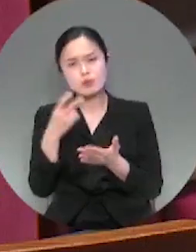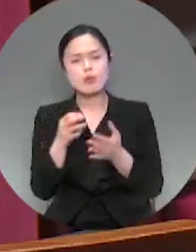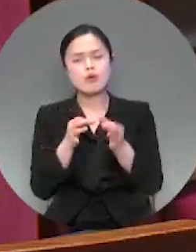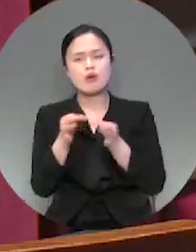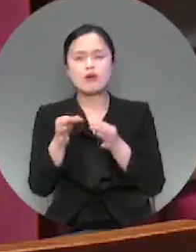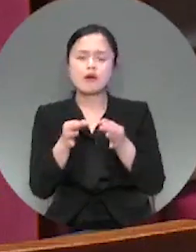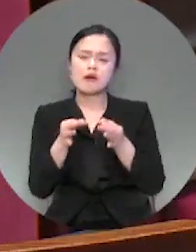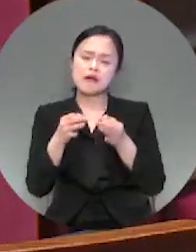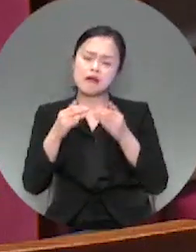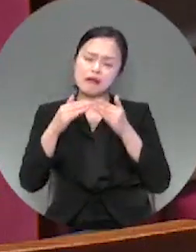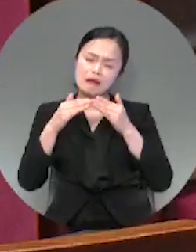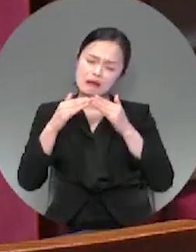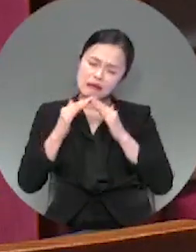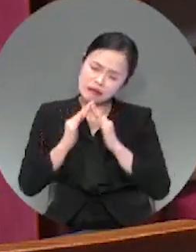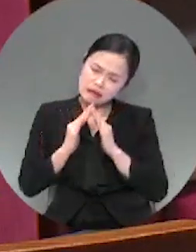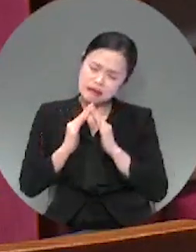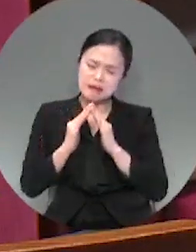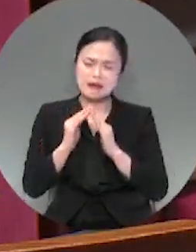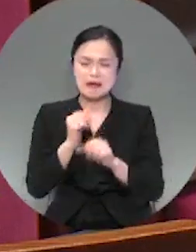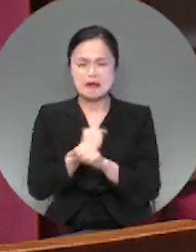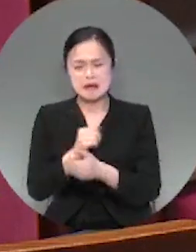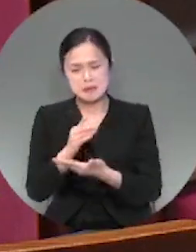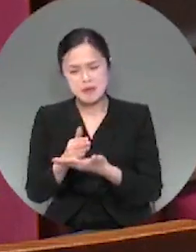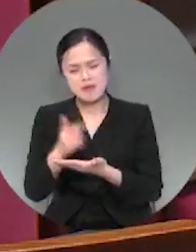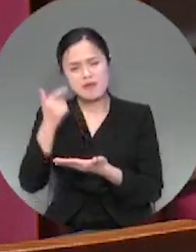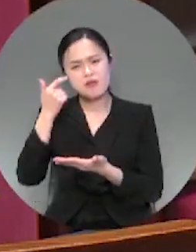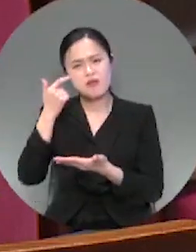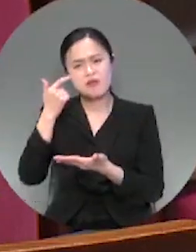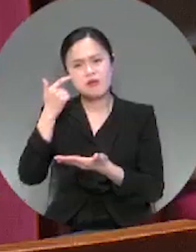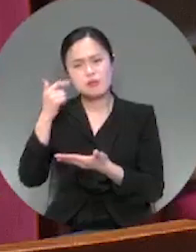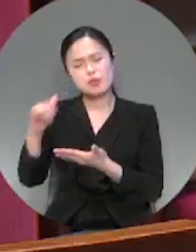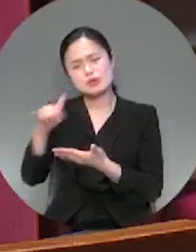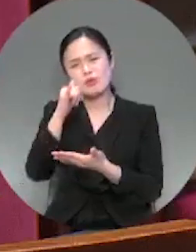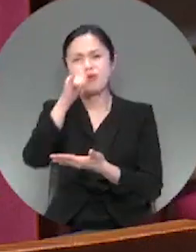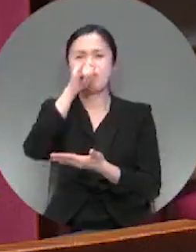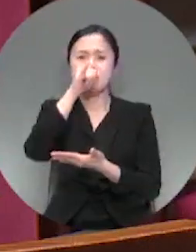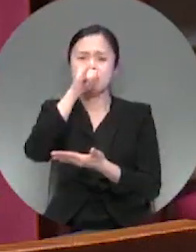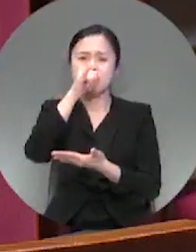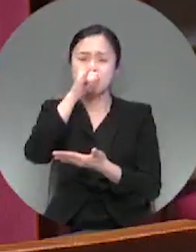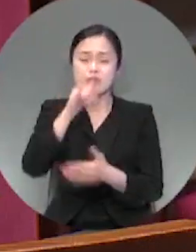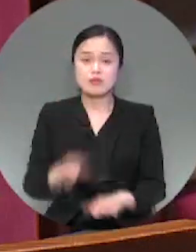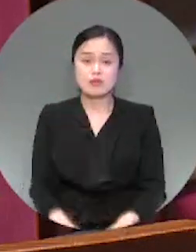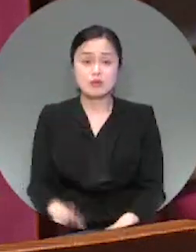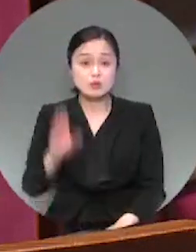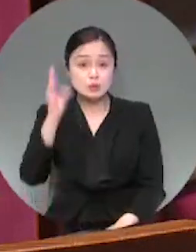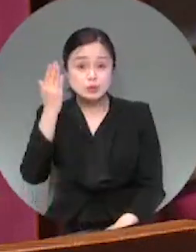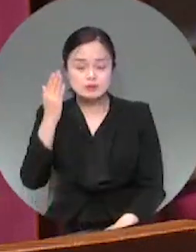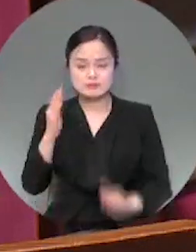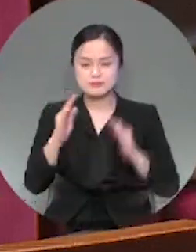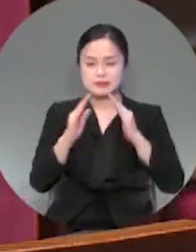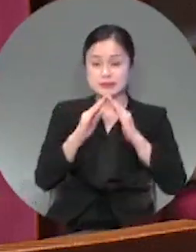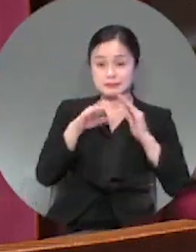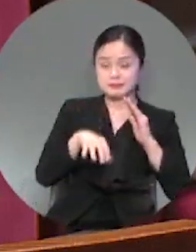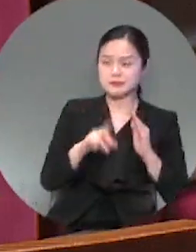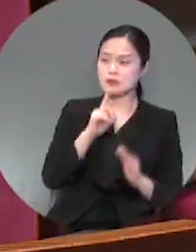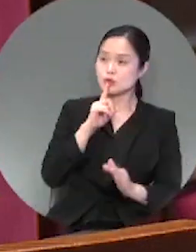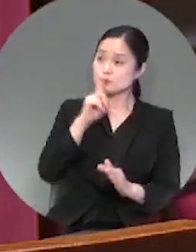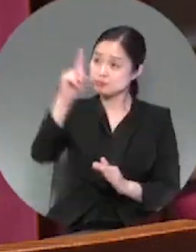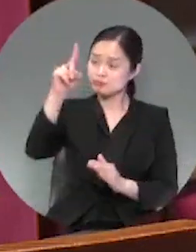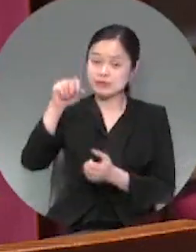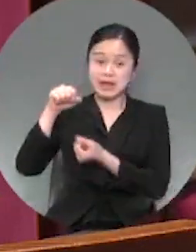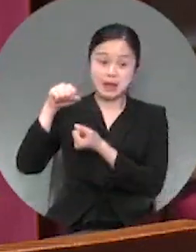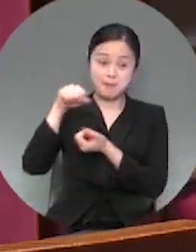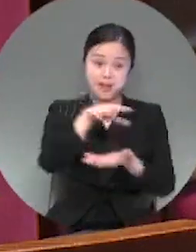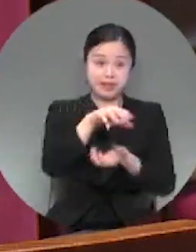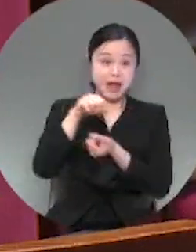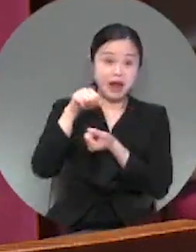실질적으로 이루어지고 있다는 내용인데요. 배달업은 이제 팽창을 하고 있는데 반해서 외식업계는 인력